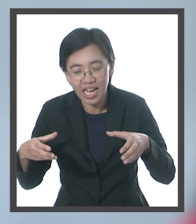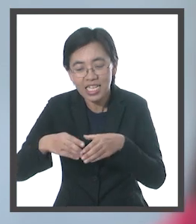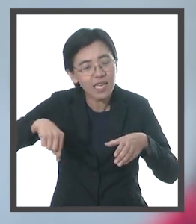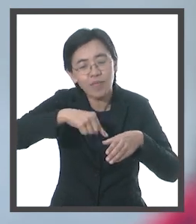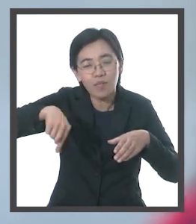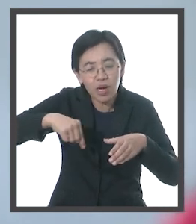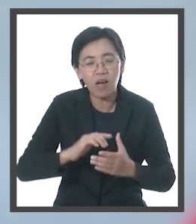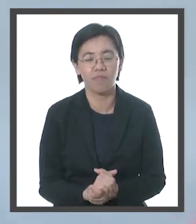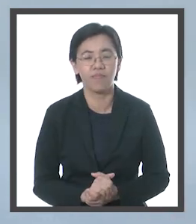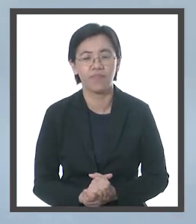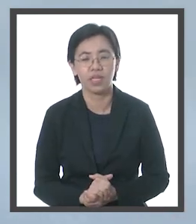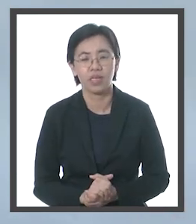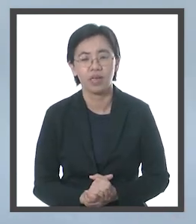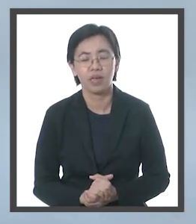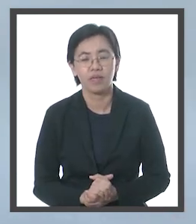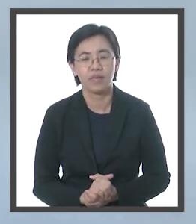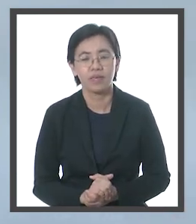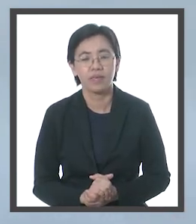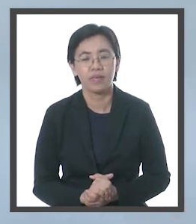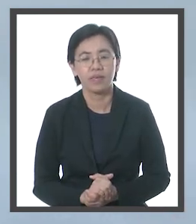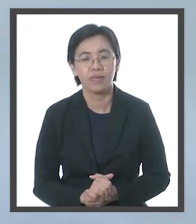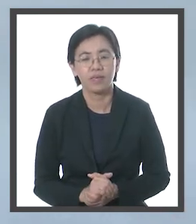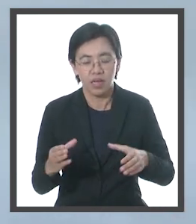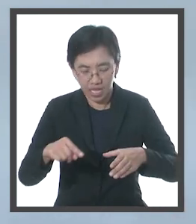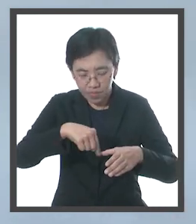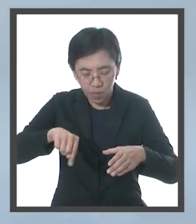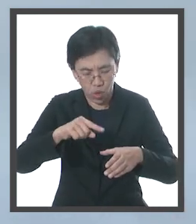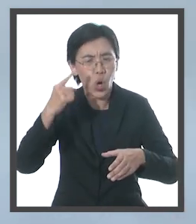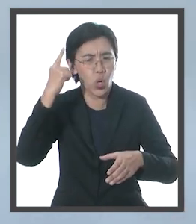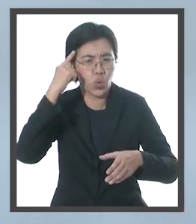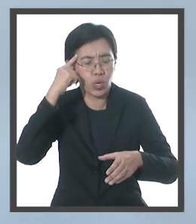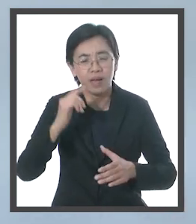ราเนี่ยก็ทราบดีว่